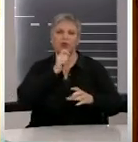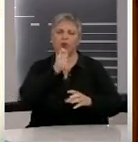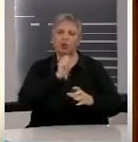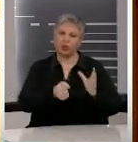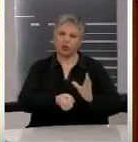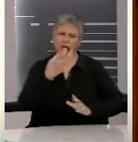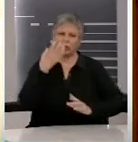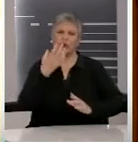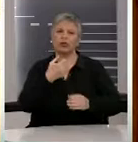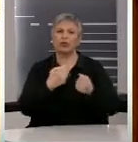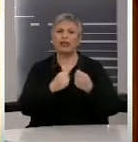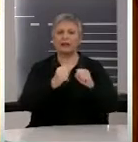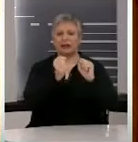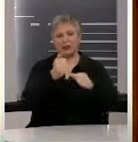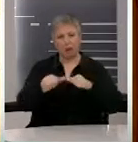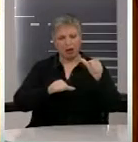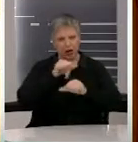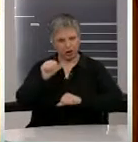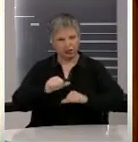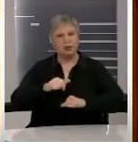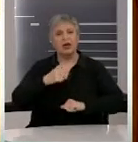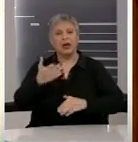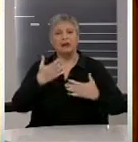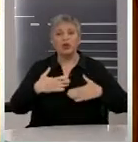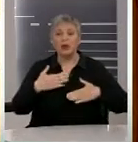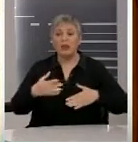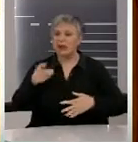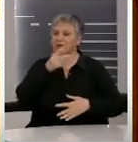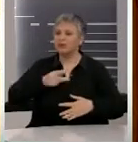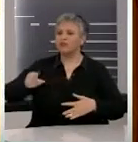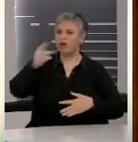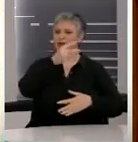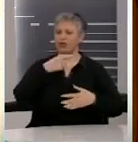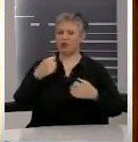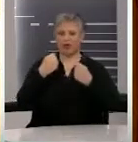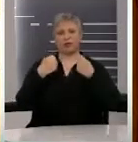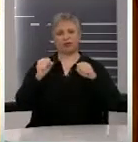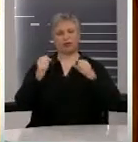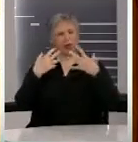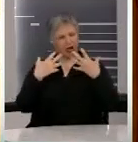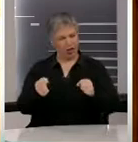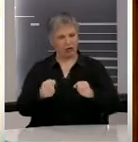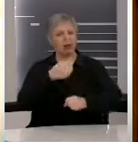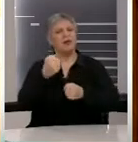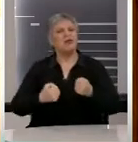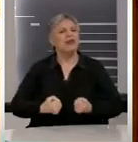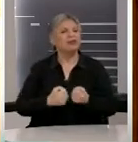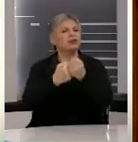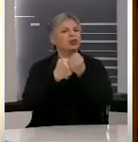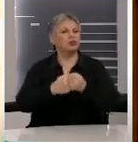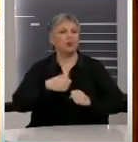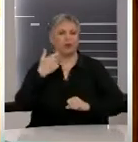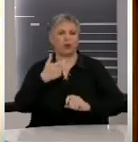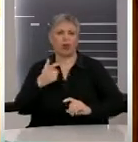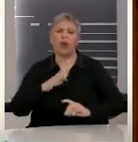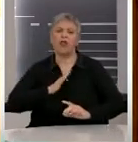να απελευθερώσει τις δημιουργικές δυνάμεις της κοινωνίας. Θέλει να στηρίξει όλους αυτούς που οθούνται στο